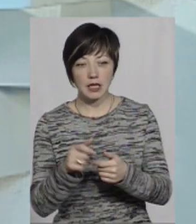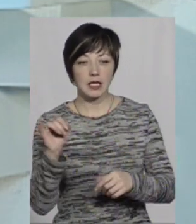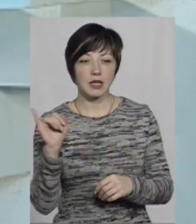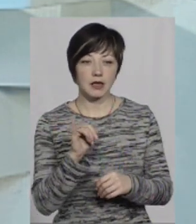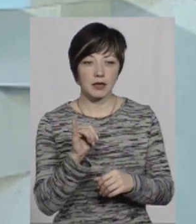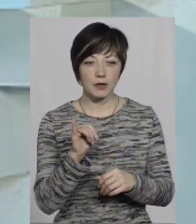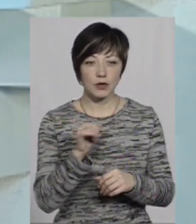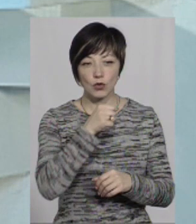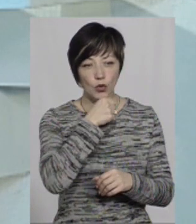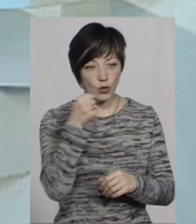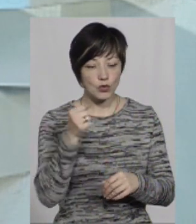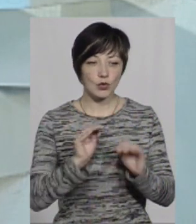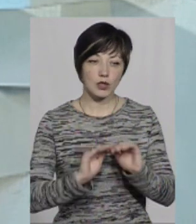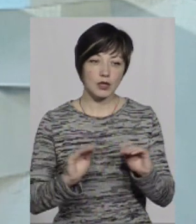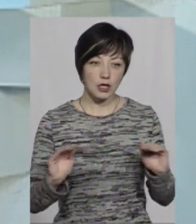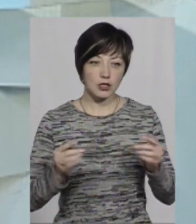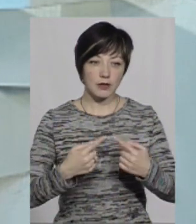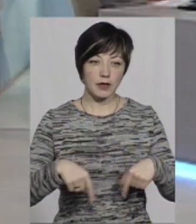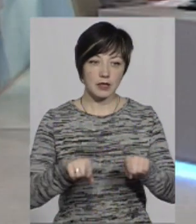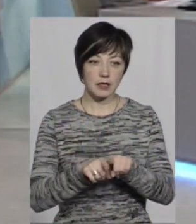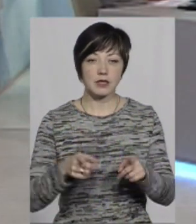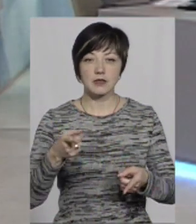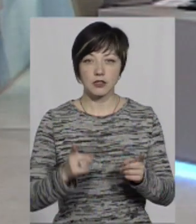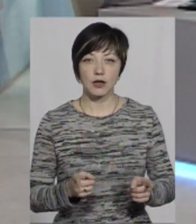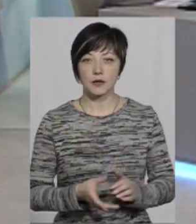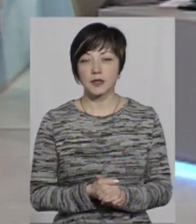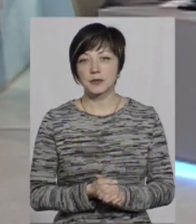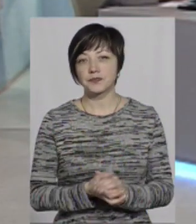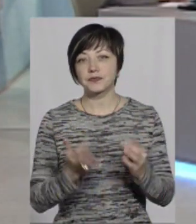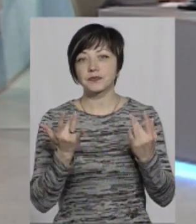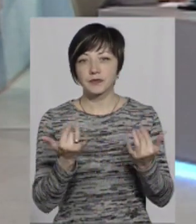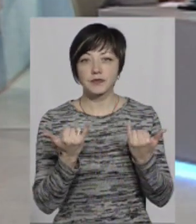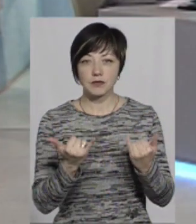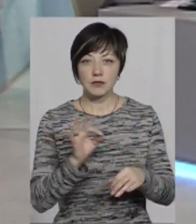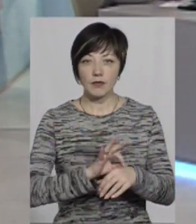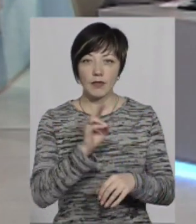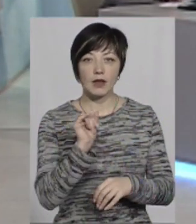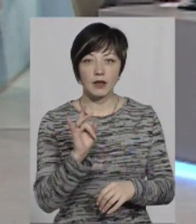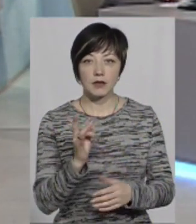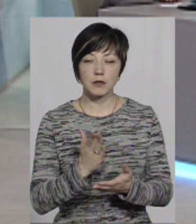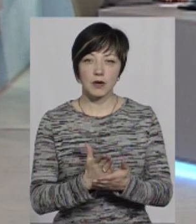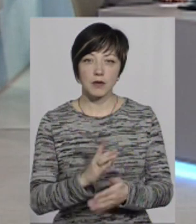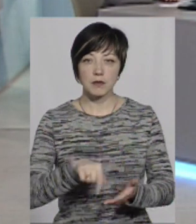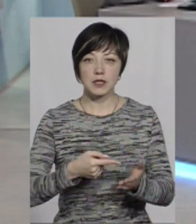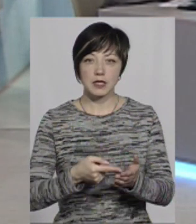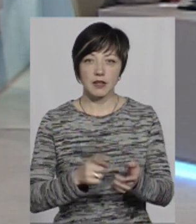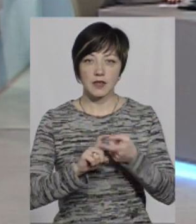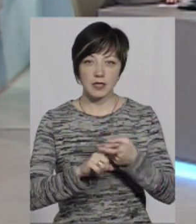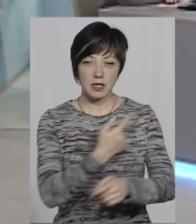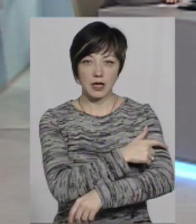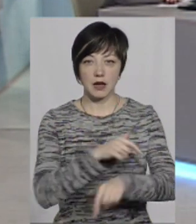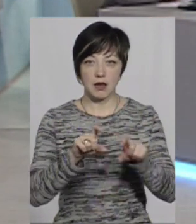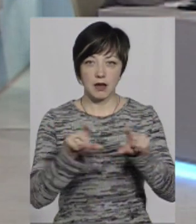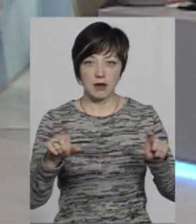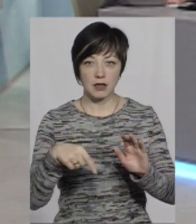і дорослого, дитячих відділень, звичайно. Скільки сьогодні хворих на кір перебуває в Хмельницькій міській інфекційній